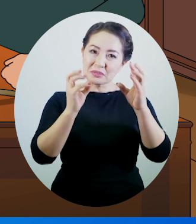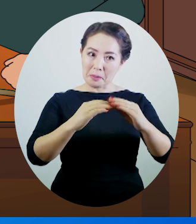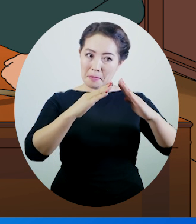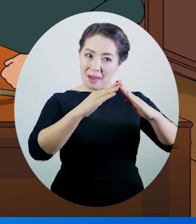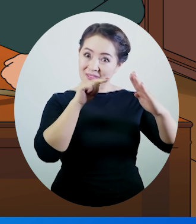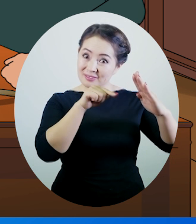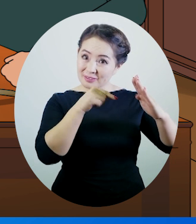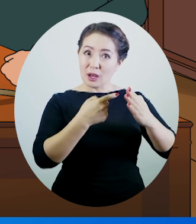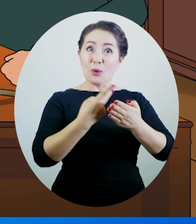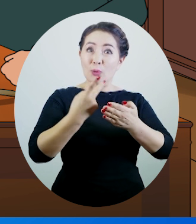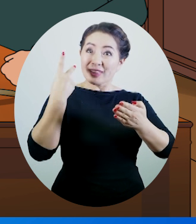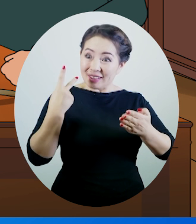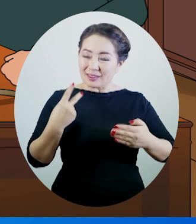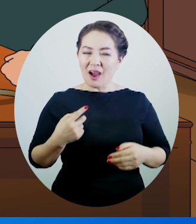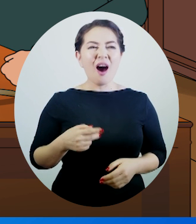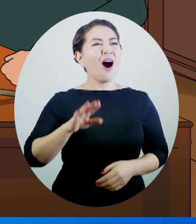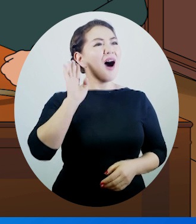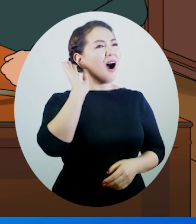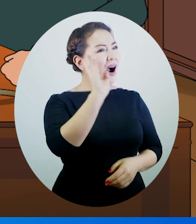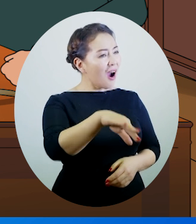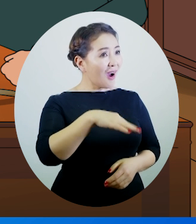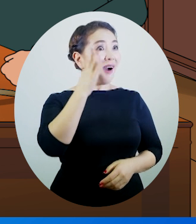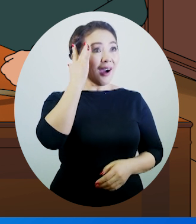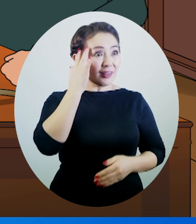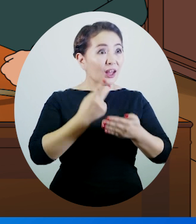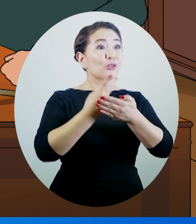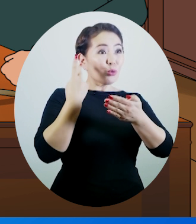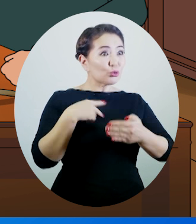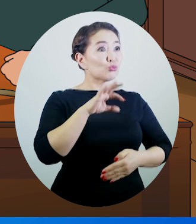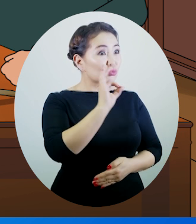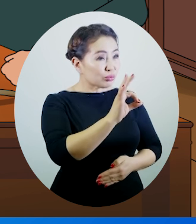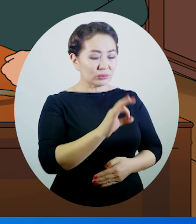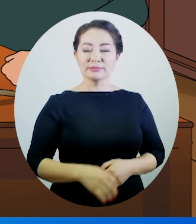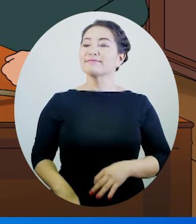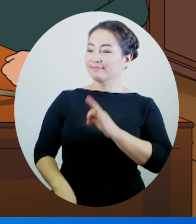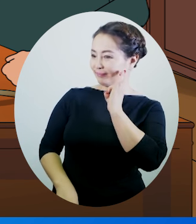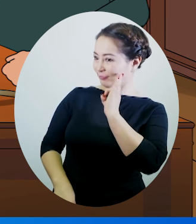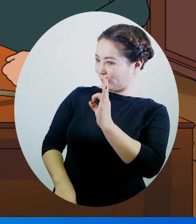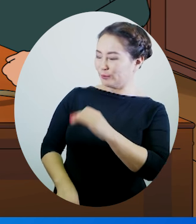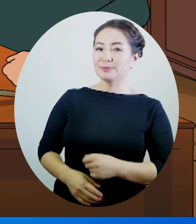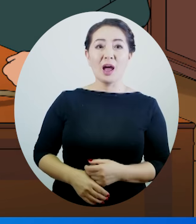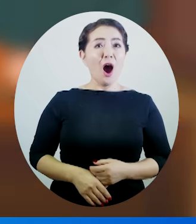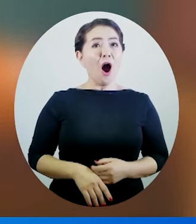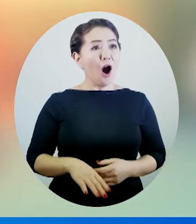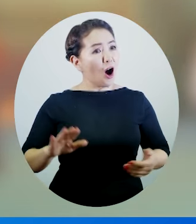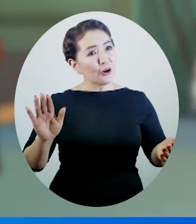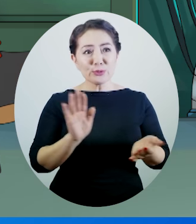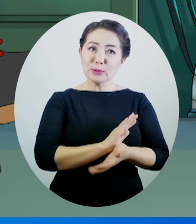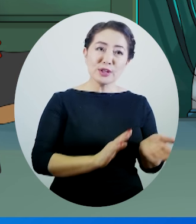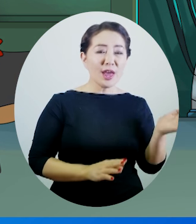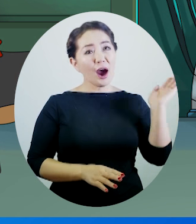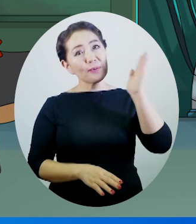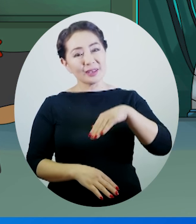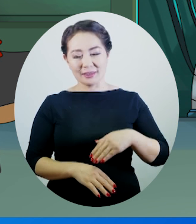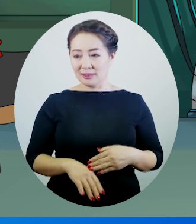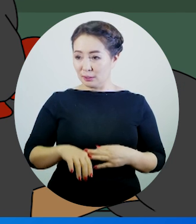байдгаа гэд. Тийм. Гадаад үлгэр гэж байсан уу? Яг зөв. Хөөх, тэгвэл явъя. За та хэд